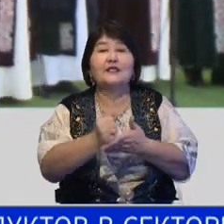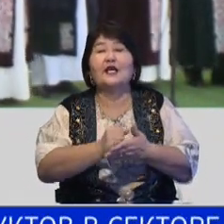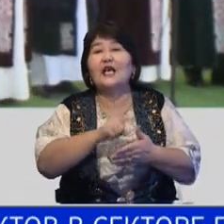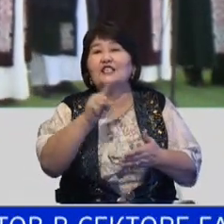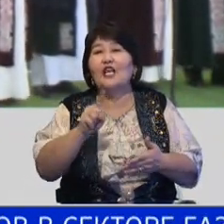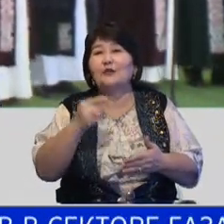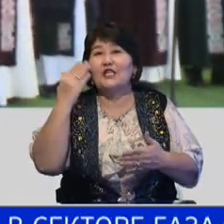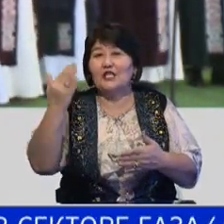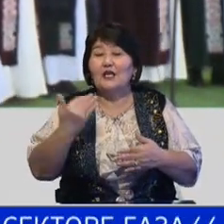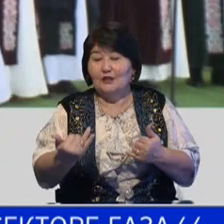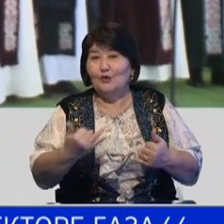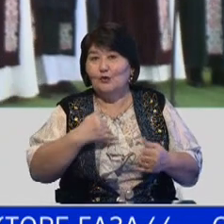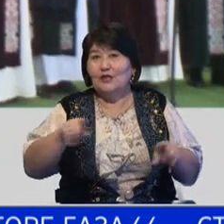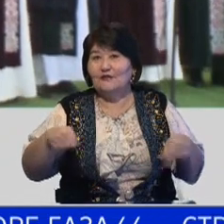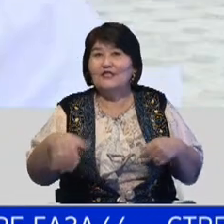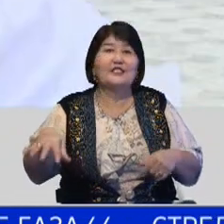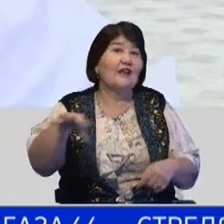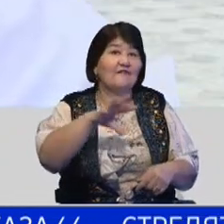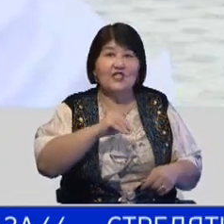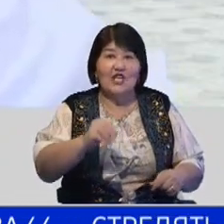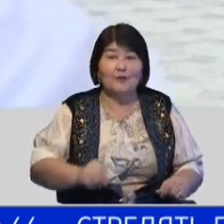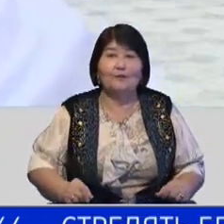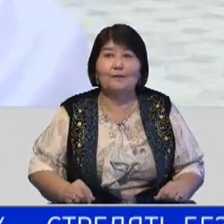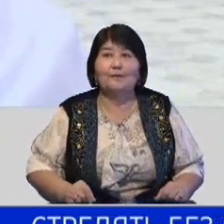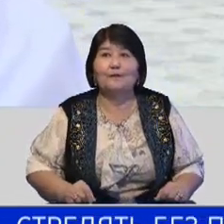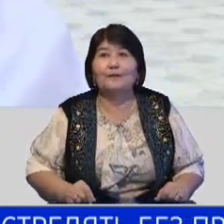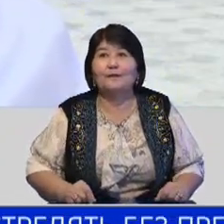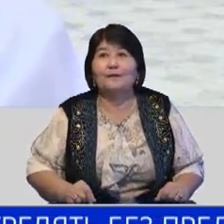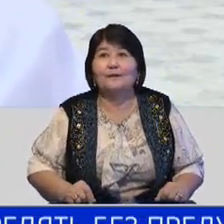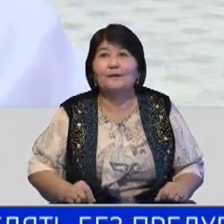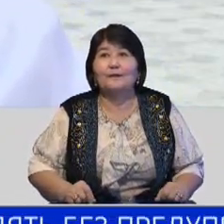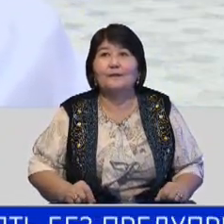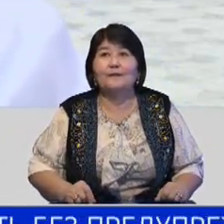части страны. Сегодня он возрождается везде.